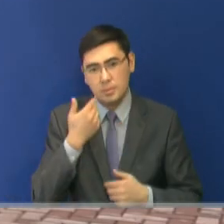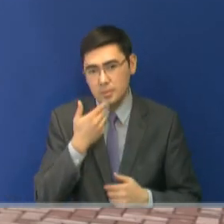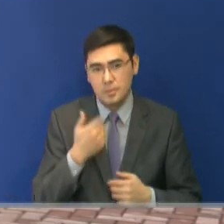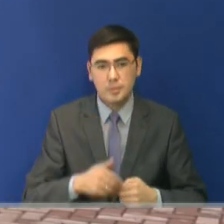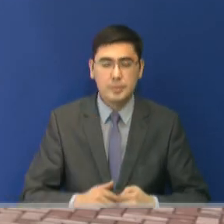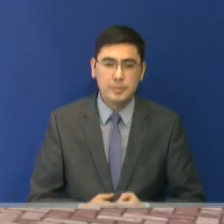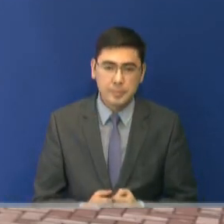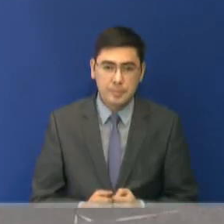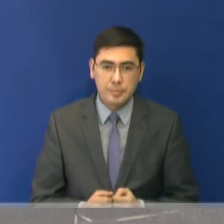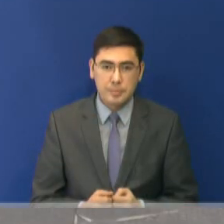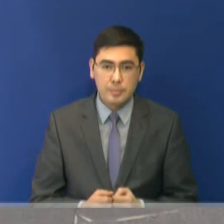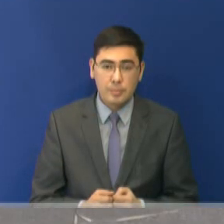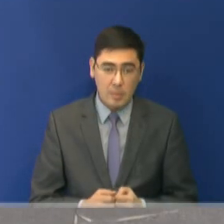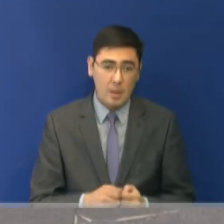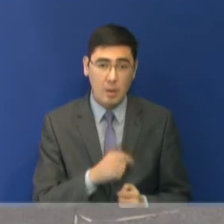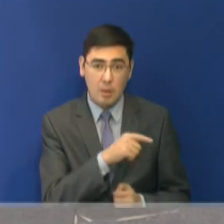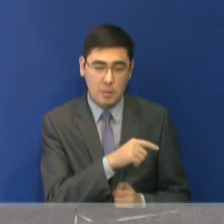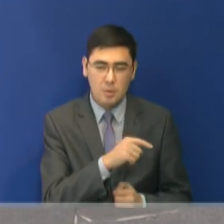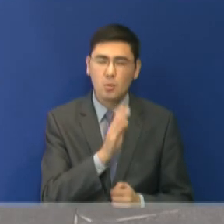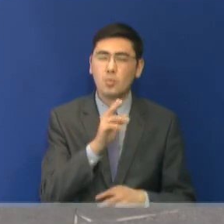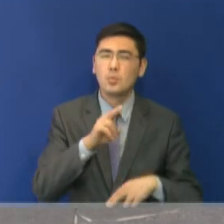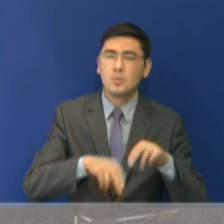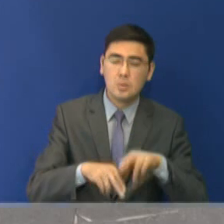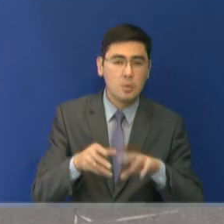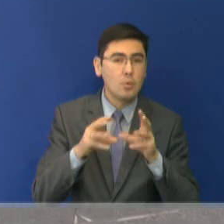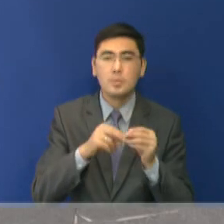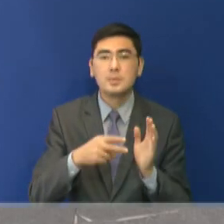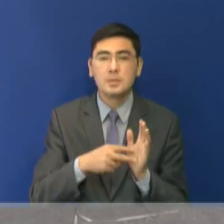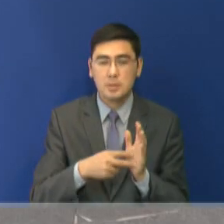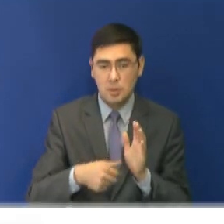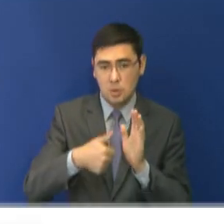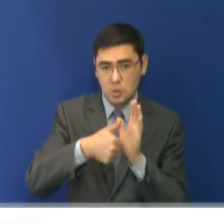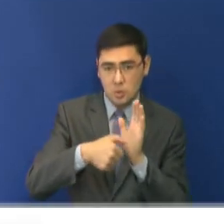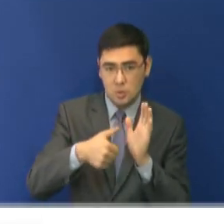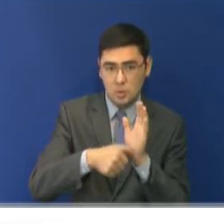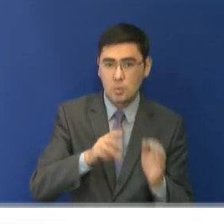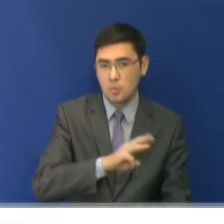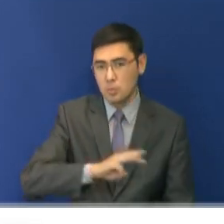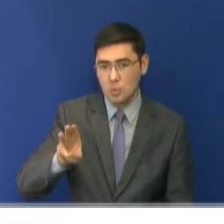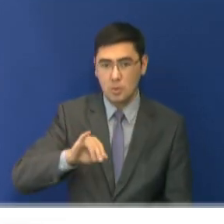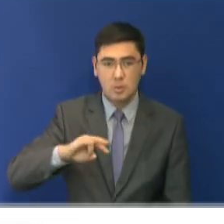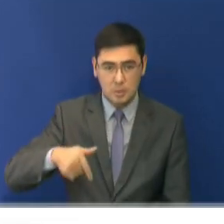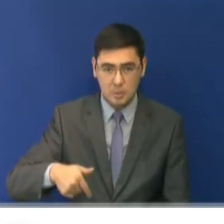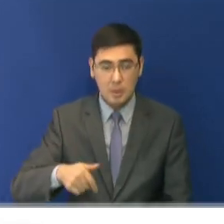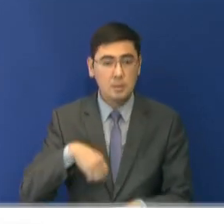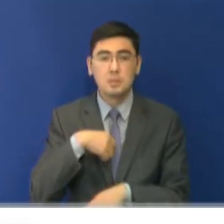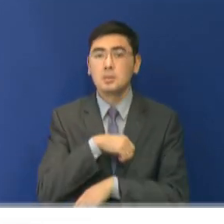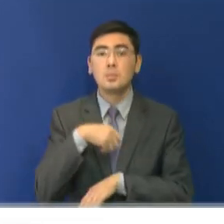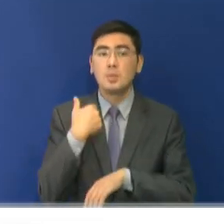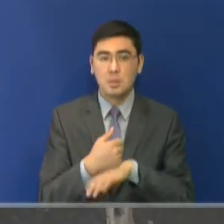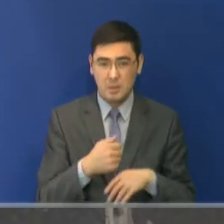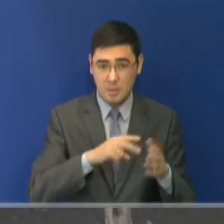необходимо будет проделать, специалисты оценили в 600 миллионов тенге. Теперь главное, чтобы проект был разработан и прошел